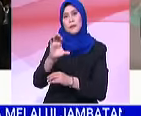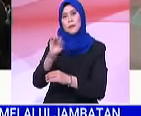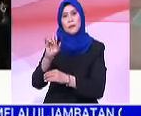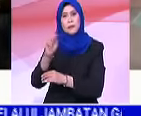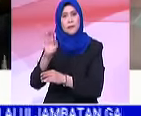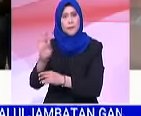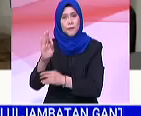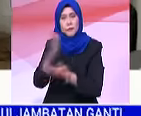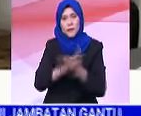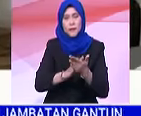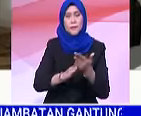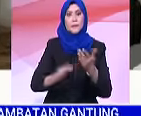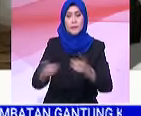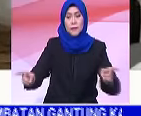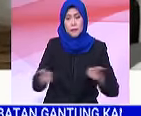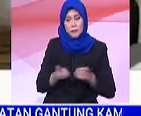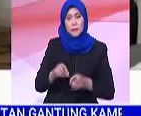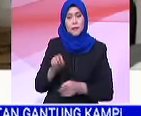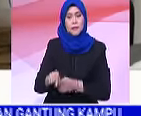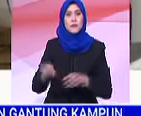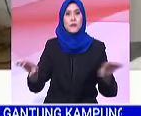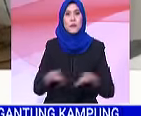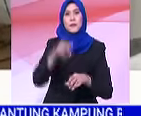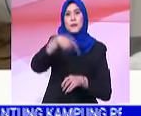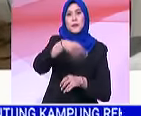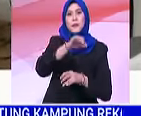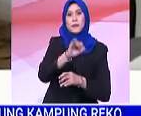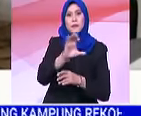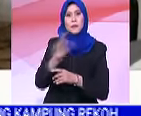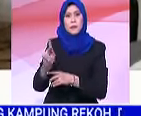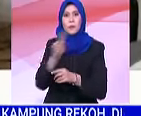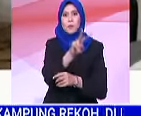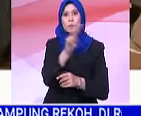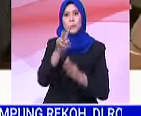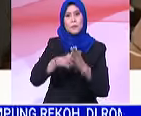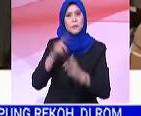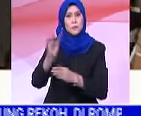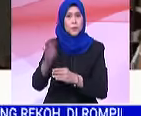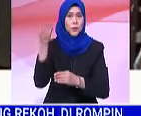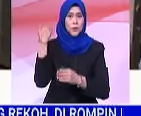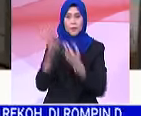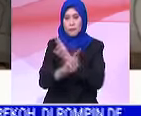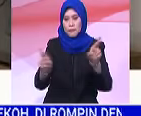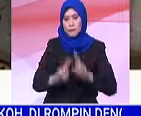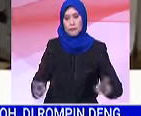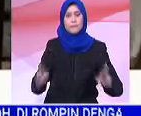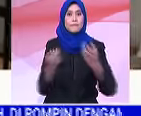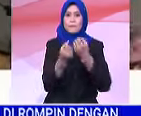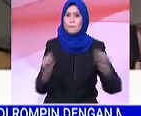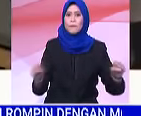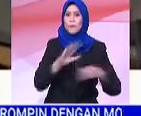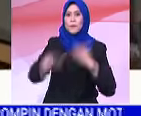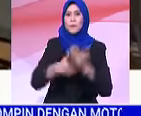Bahagian dan Daerah Sarike telah mengadakan PICK pada 22 April lalu sebagai persediaan dan